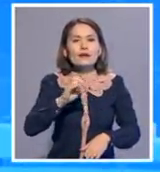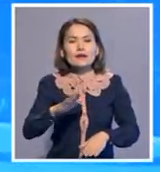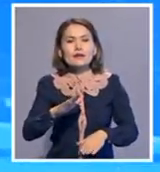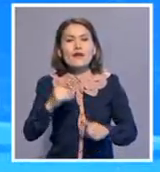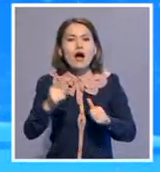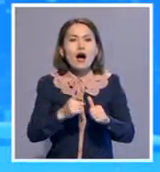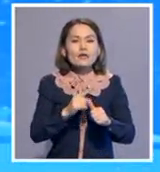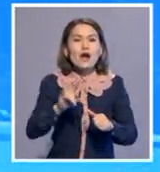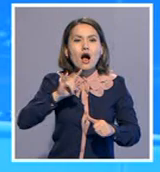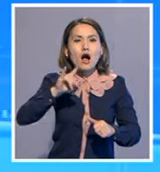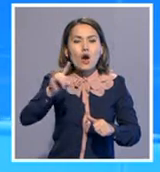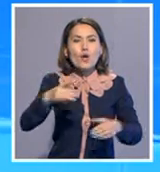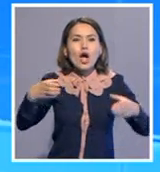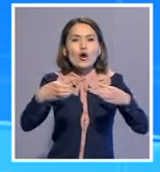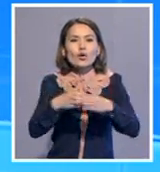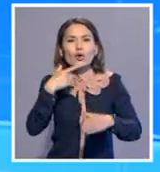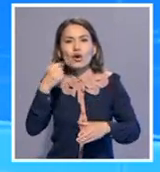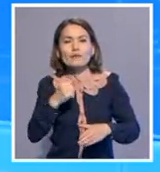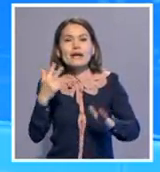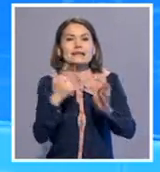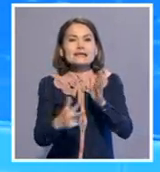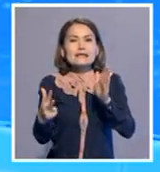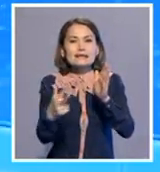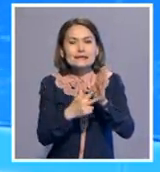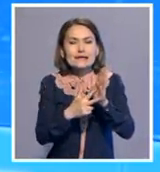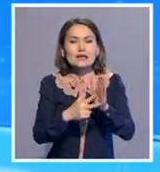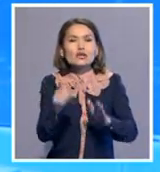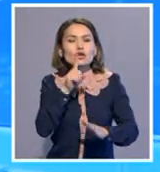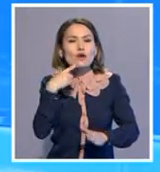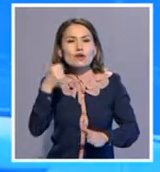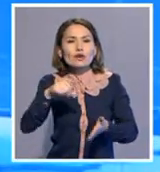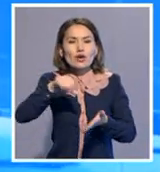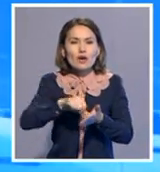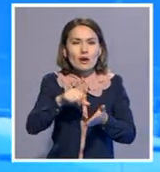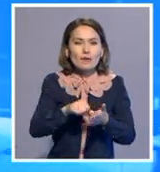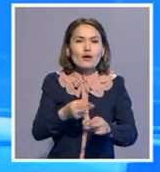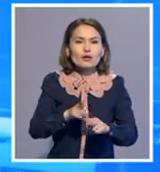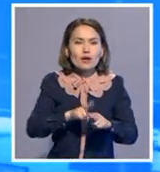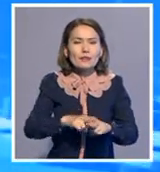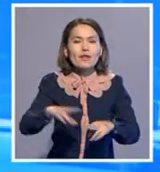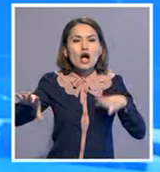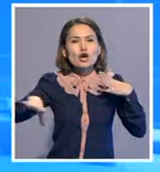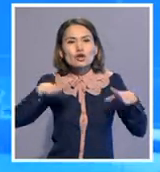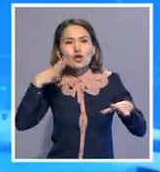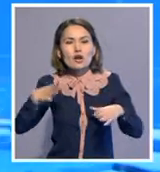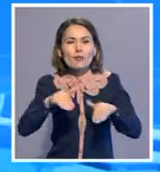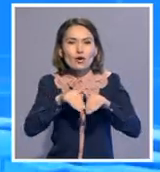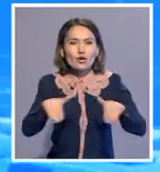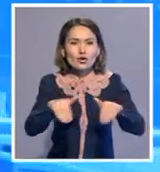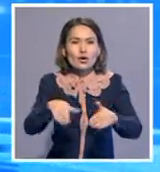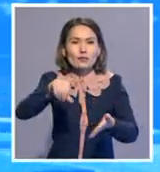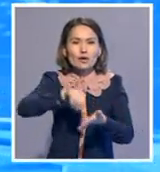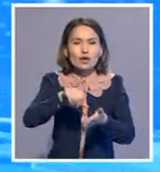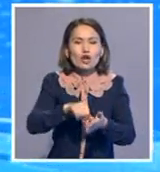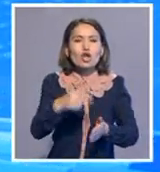әуе қорғаныс күштері институтынан 88 курсант қатысады. Олар қолына қару ұстап, саптық жаттығу көрсетеді. Болашақ ұшқыштар 300